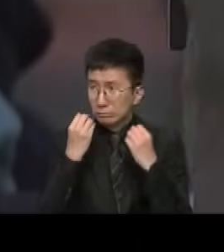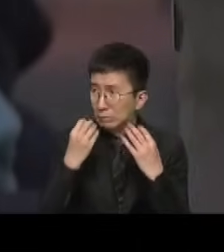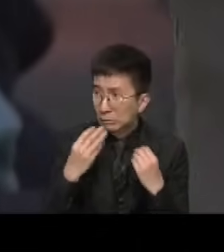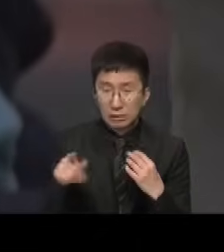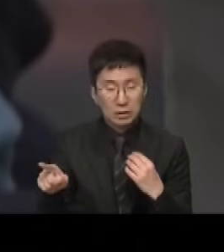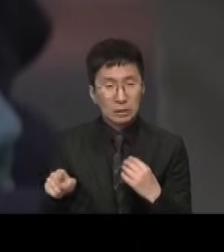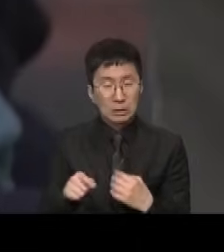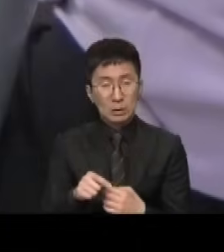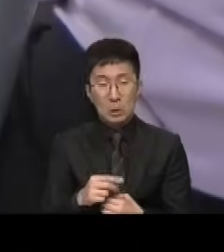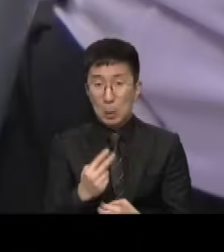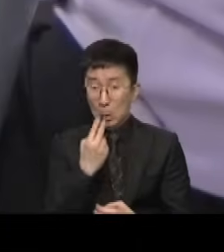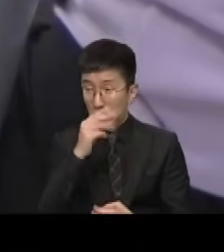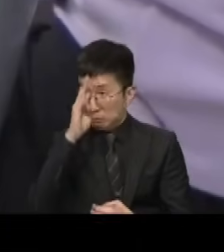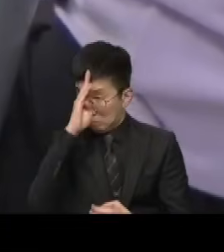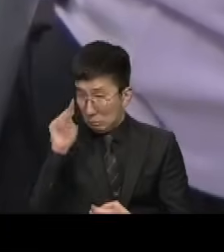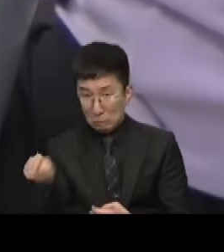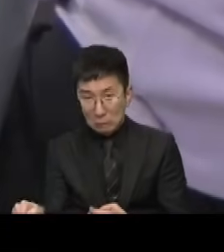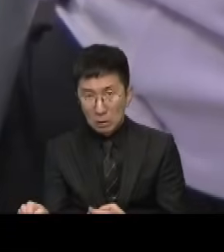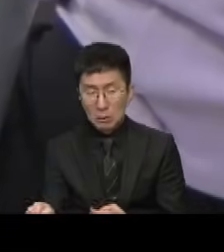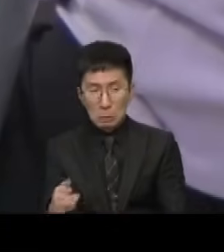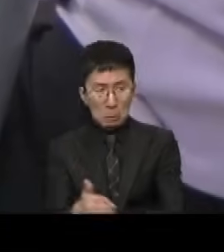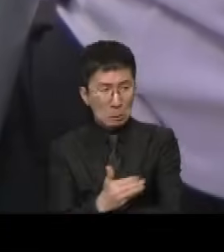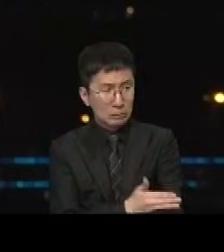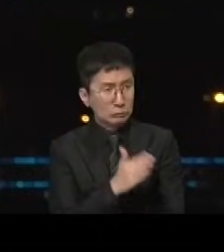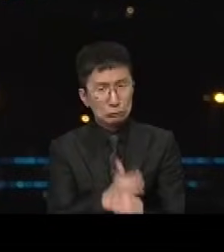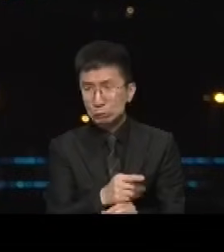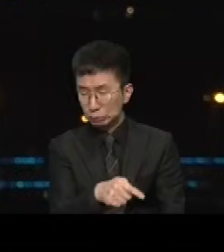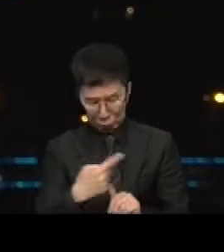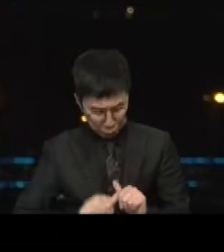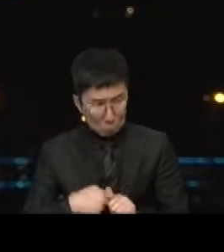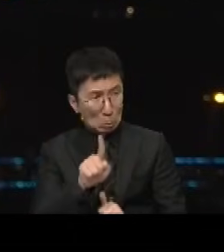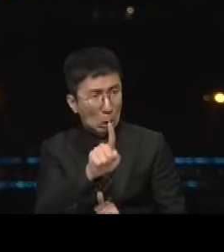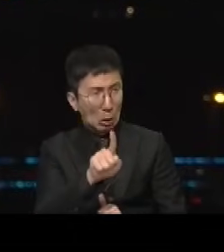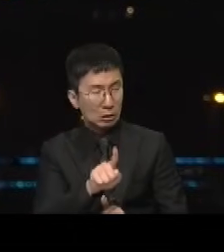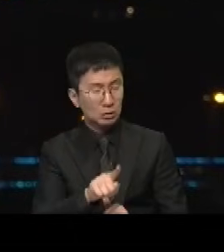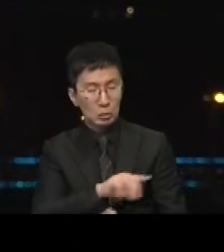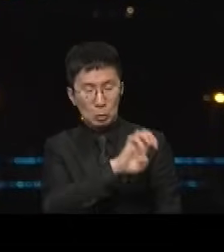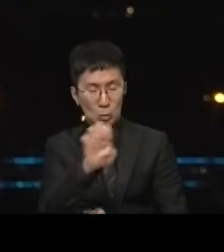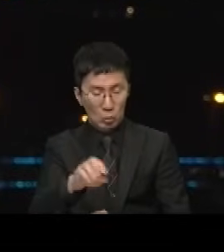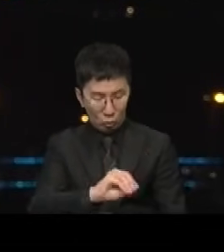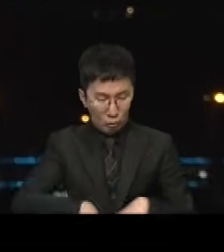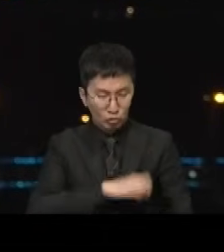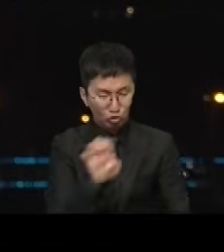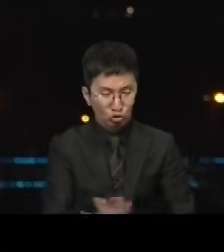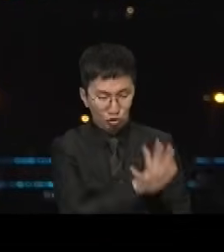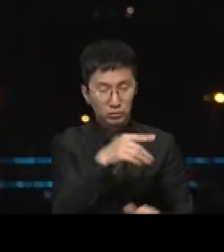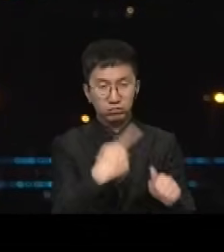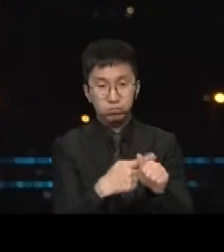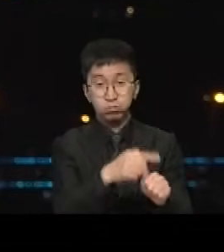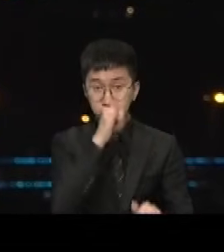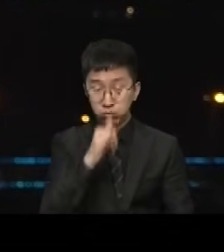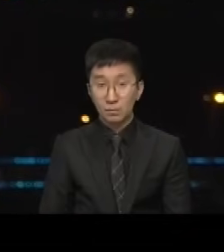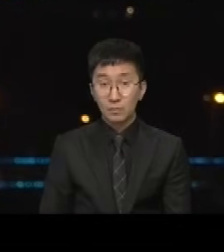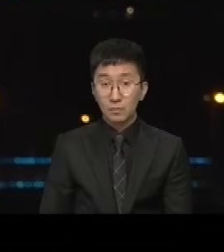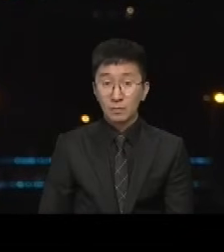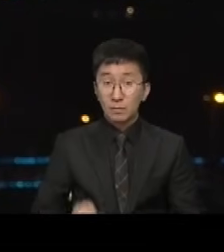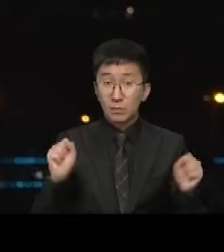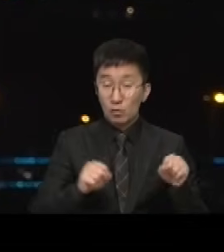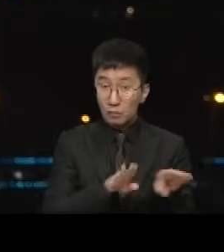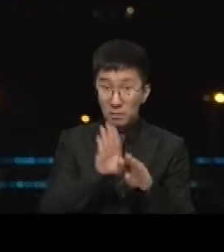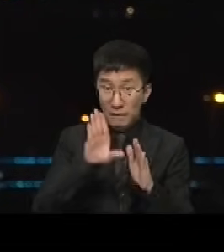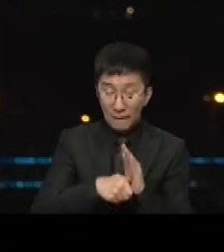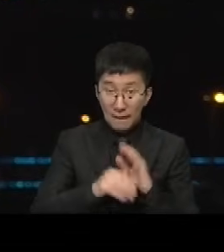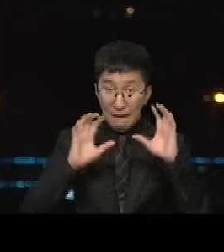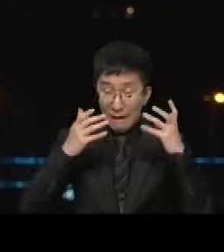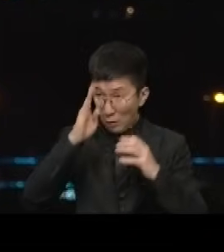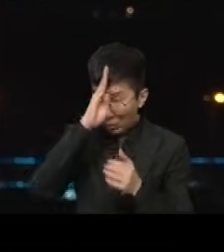과장한다며 비난의 화살을 외부로 돌리고 있습니다. 또 겨울방학이 시작되면 어린이 환자가 줄어들 걸로 기대하고